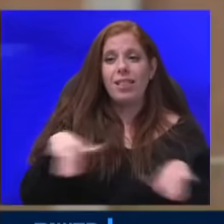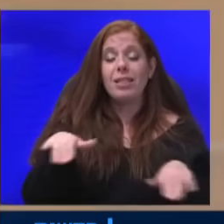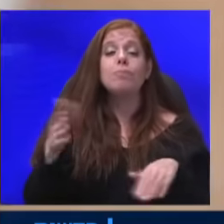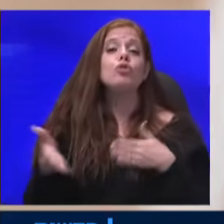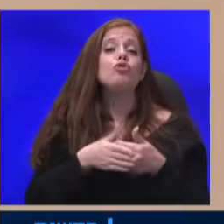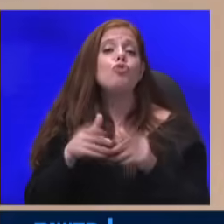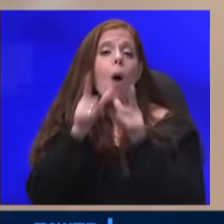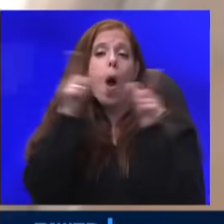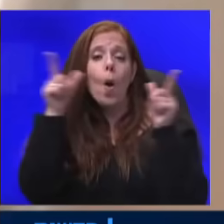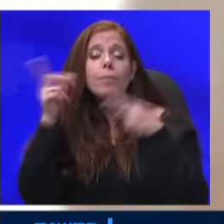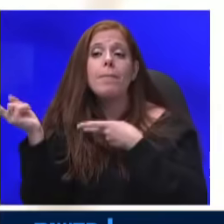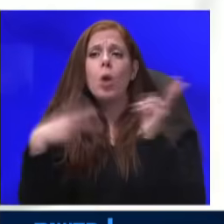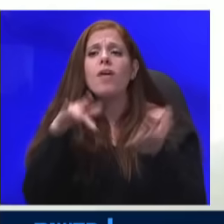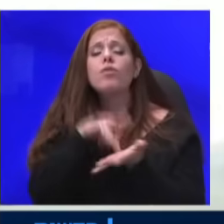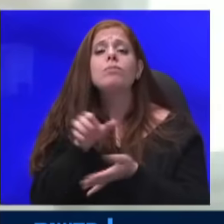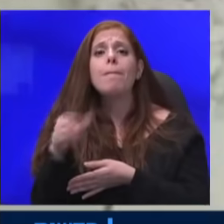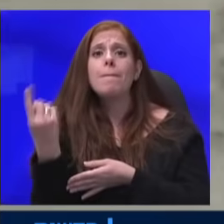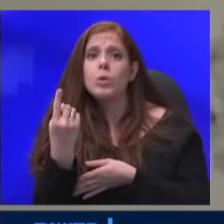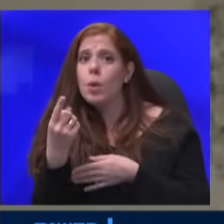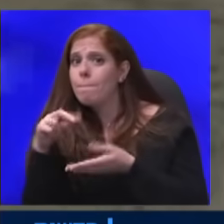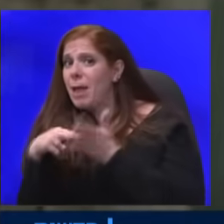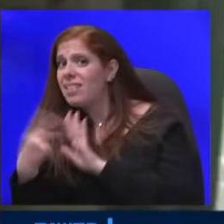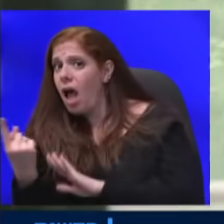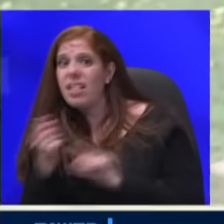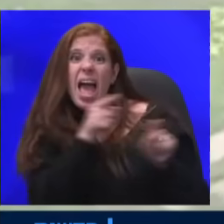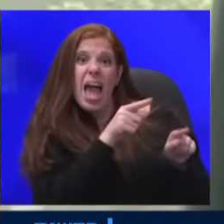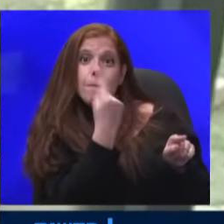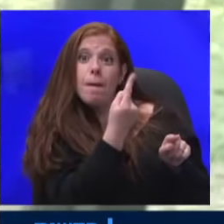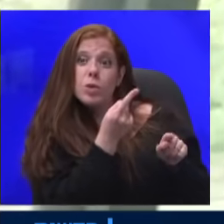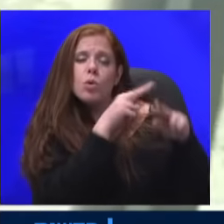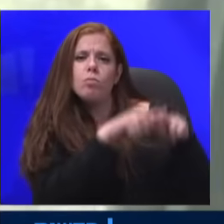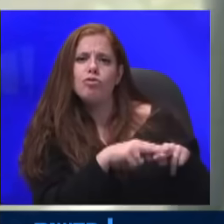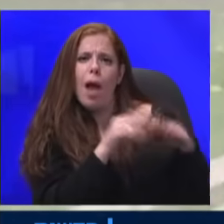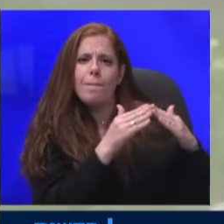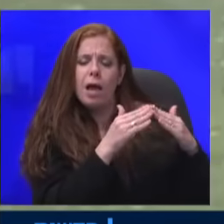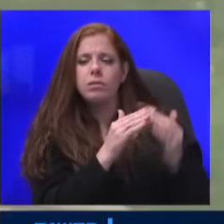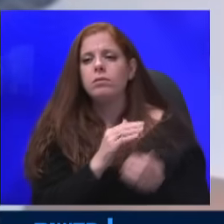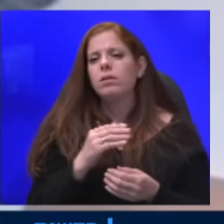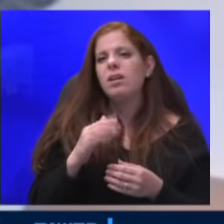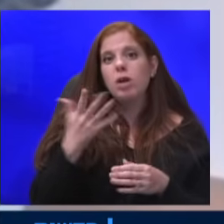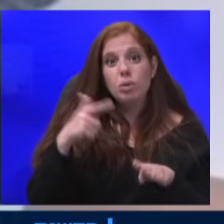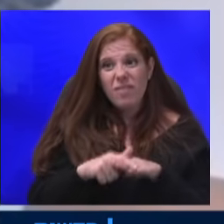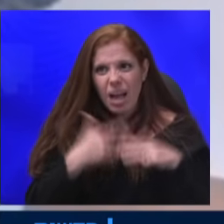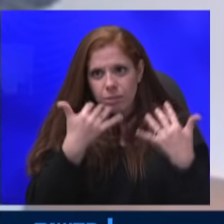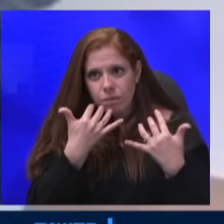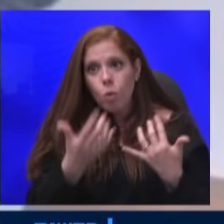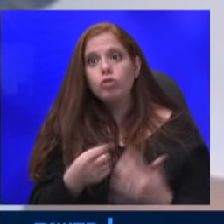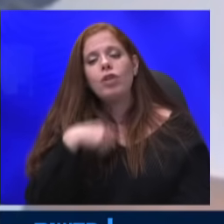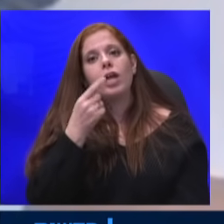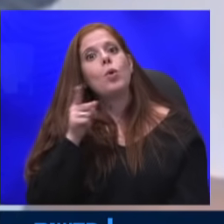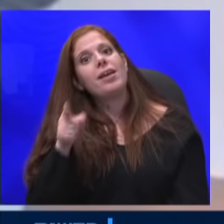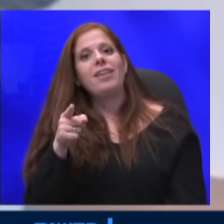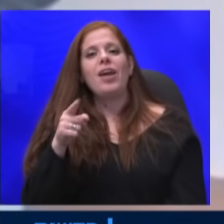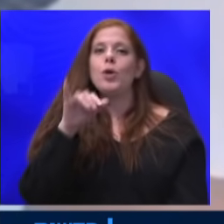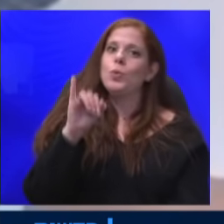פוריה, הוא נמצא בבידוד בחדר אחד, הם בבידוד בשאר הבית. הדבר היחיד שמפריע לי בכל הסיפור הזה, שיגידו, הנה יהודה, הנה